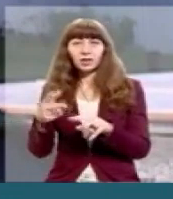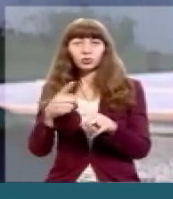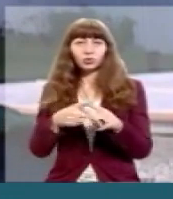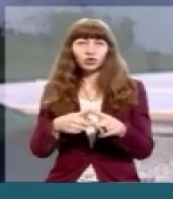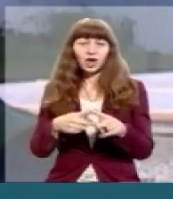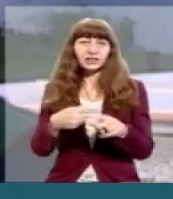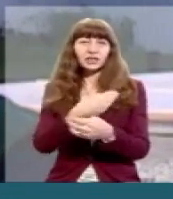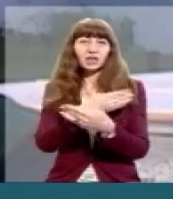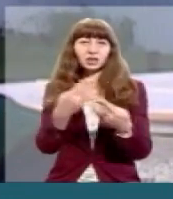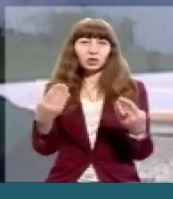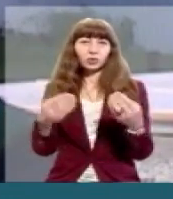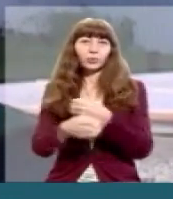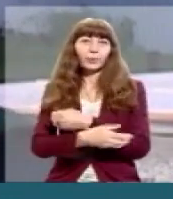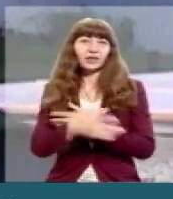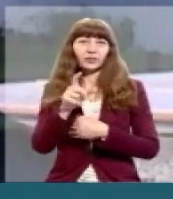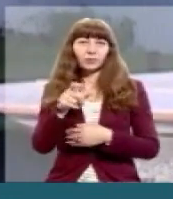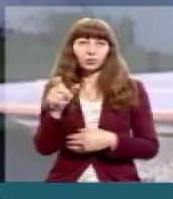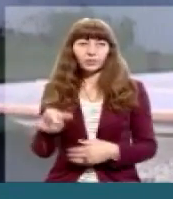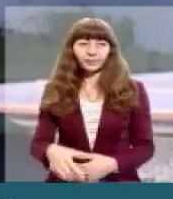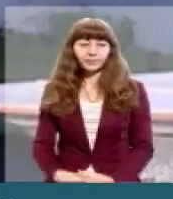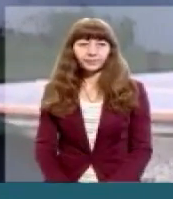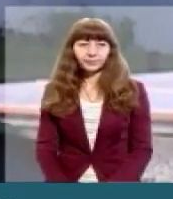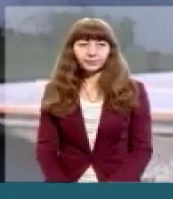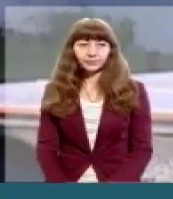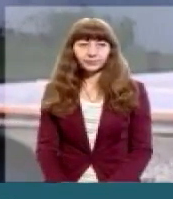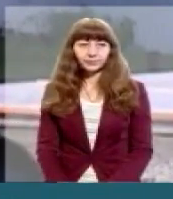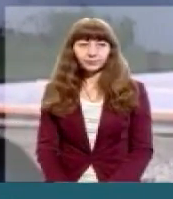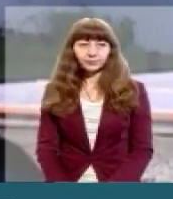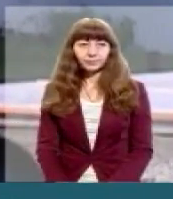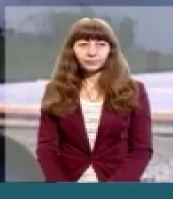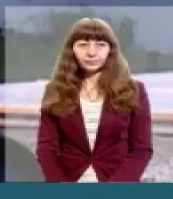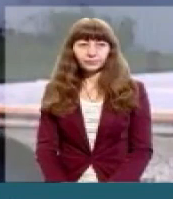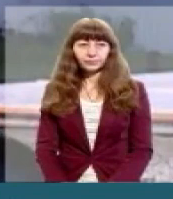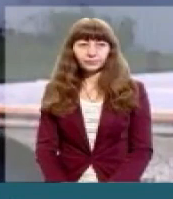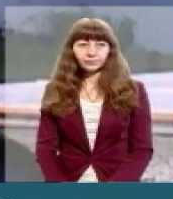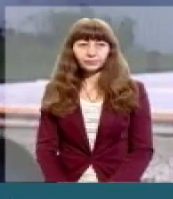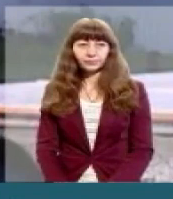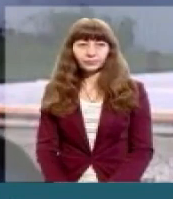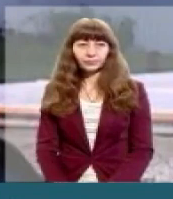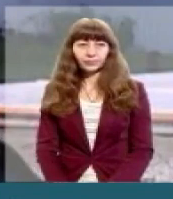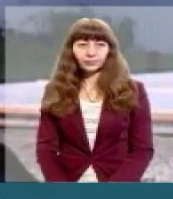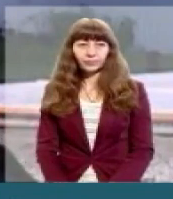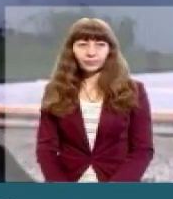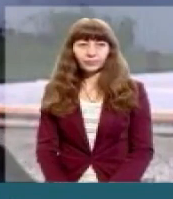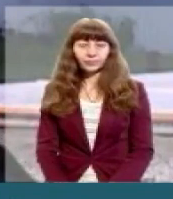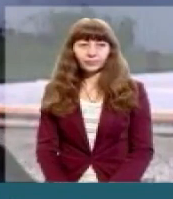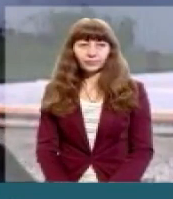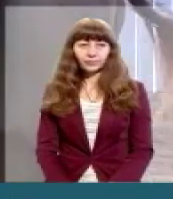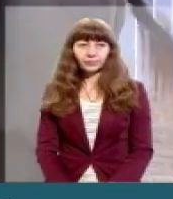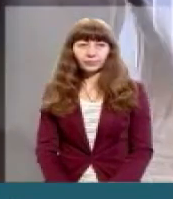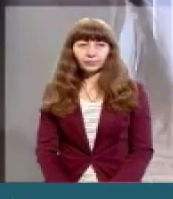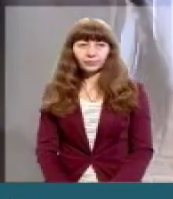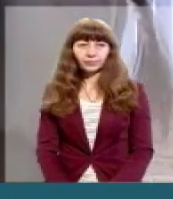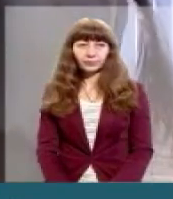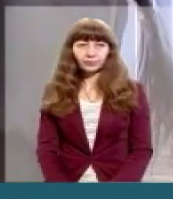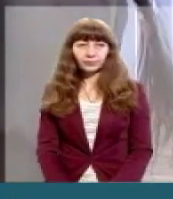енді қой егер 8 айлық болып денесі әрі болатын болса, бір жастықындай, онда ондай қой жарай береді.